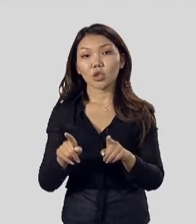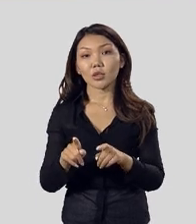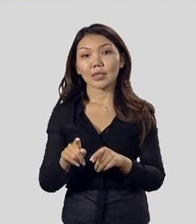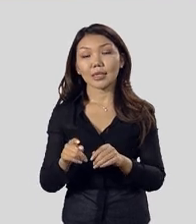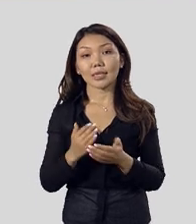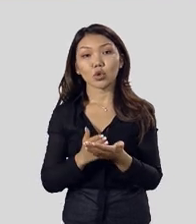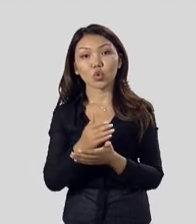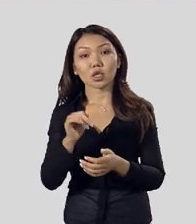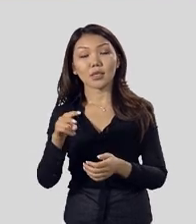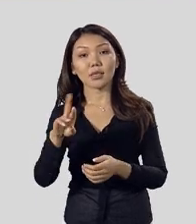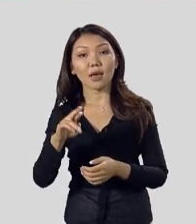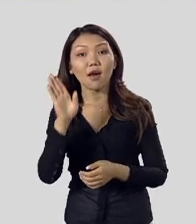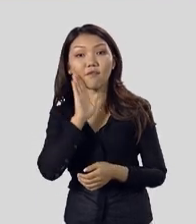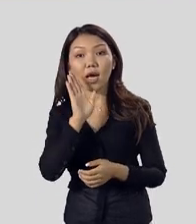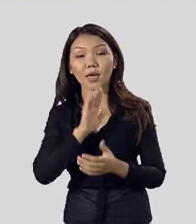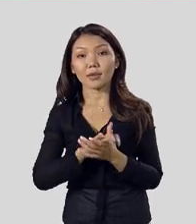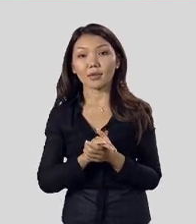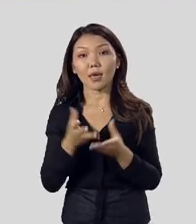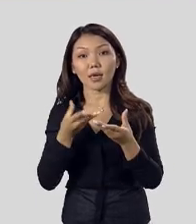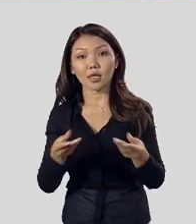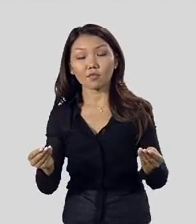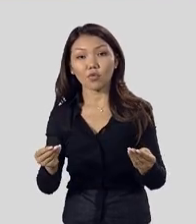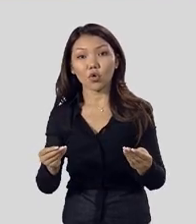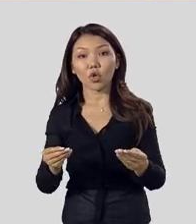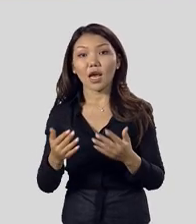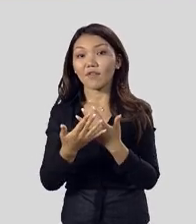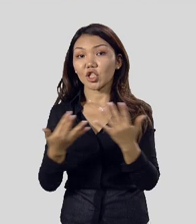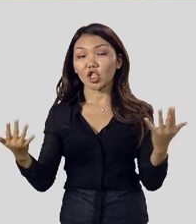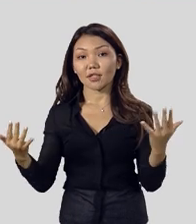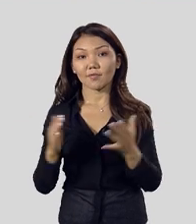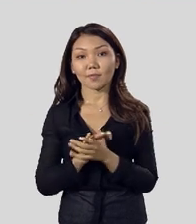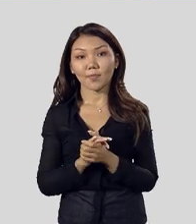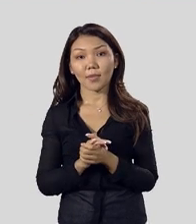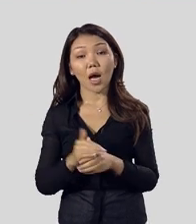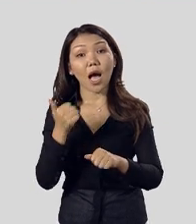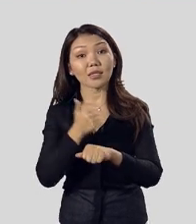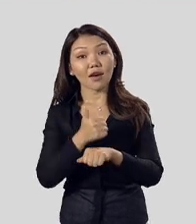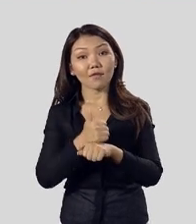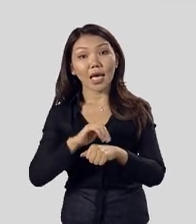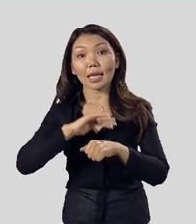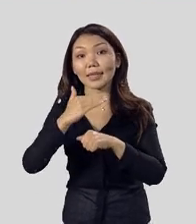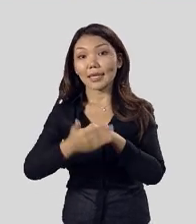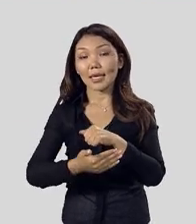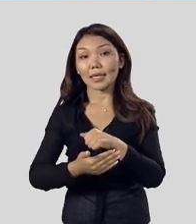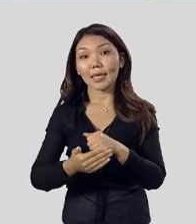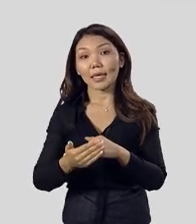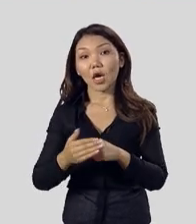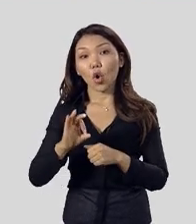растворов минеральных и органических веществ основная ткань или